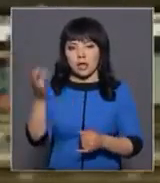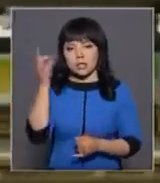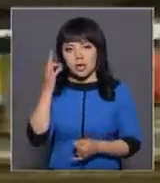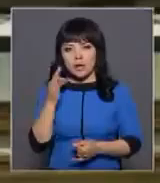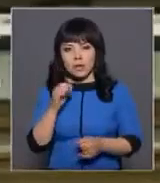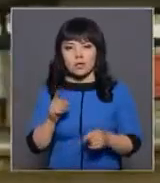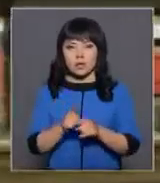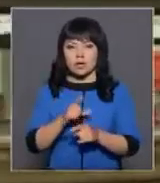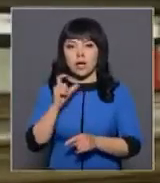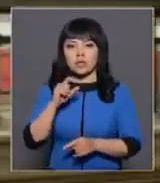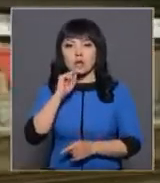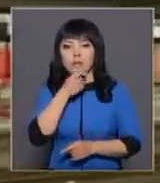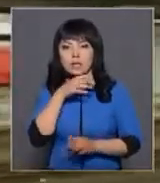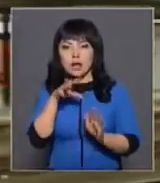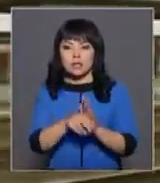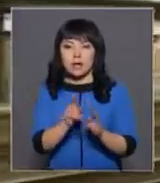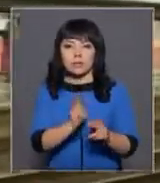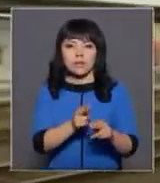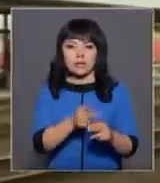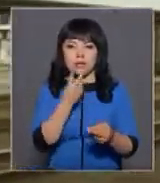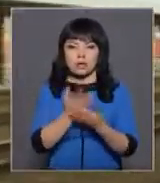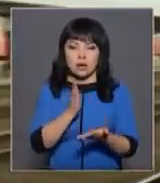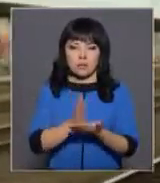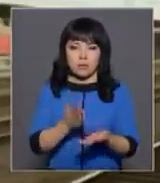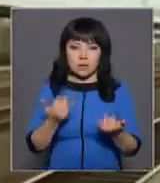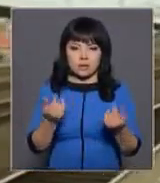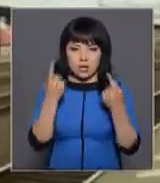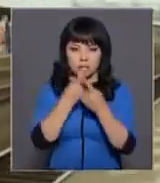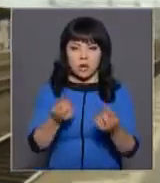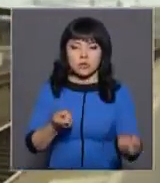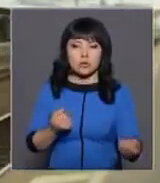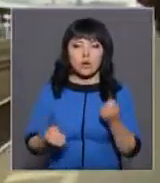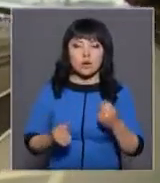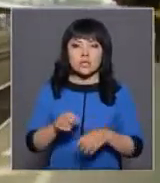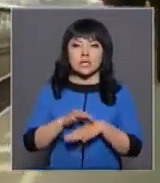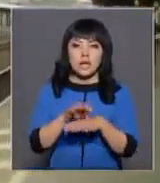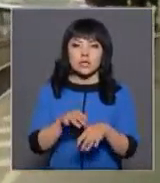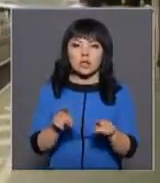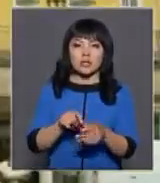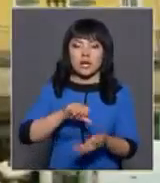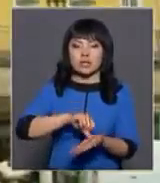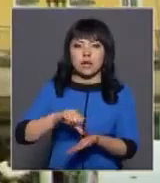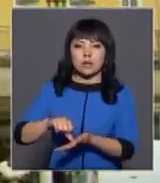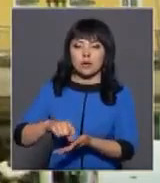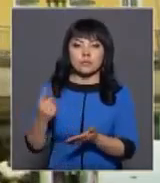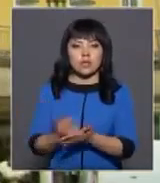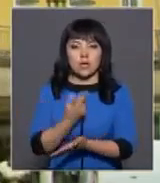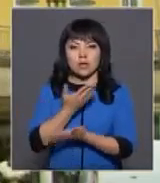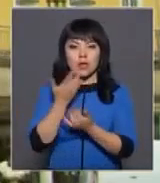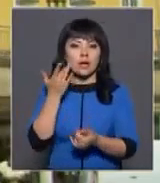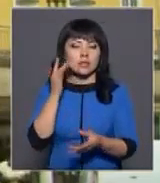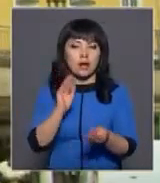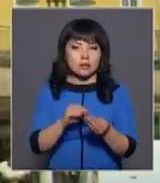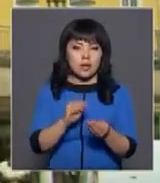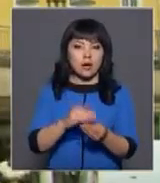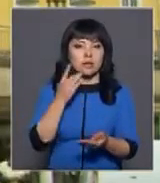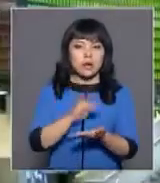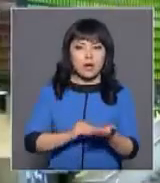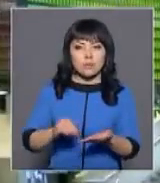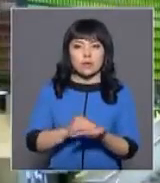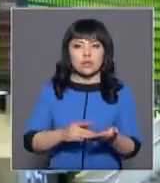жалпы Германия экономикасына кері әсер етпек. Айта кетейік, бұл жүргізушілердің алғашқы ереуілі емес. Алайда осы жолы